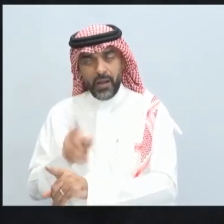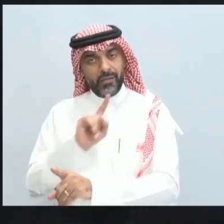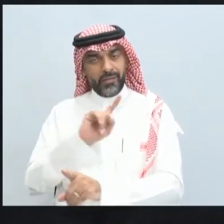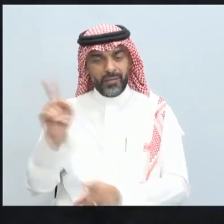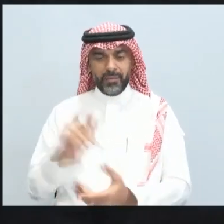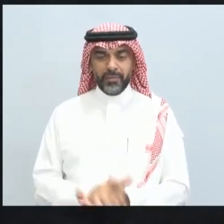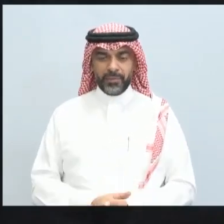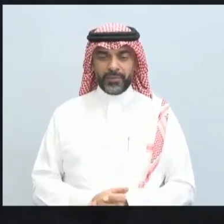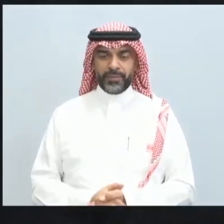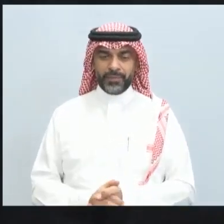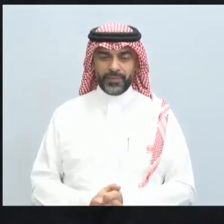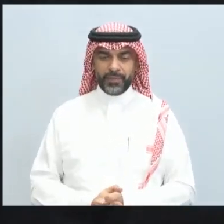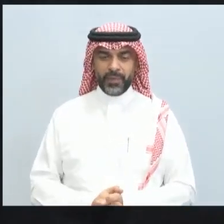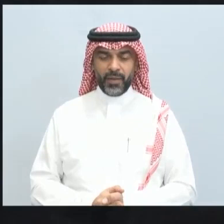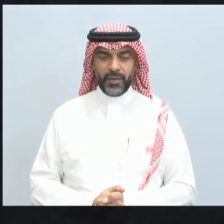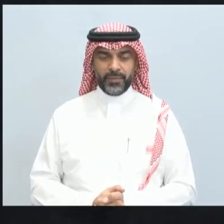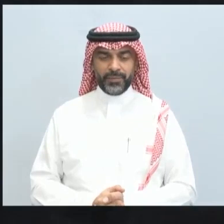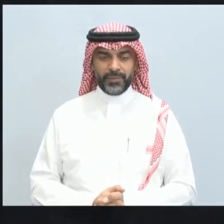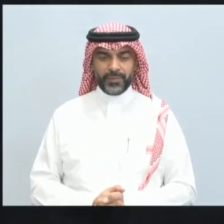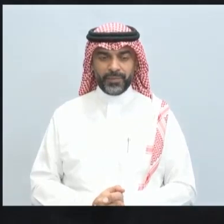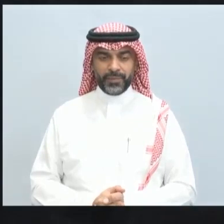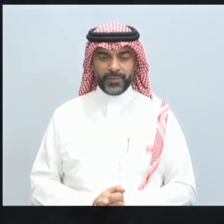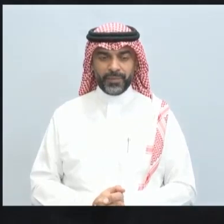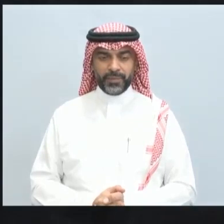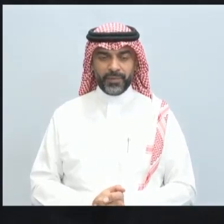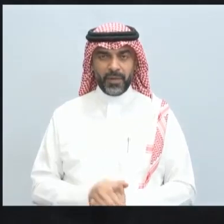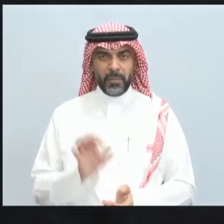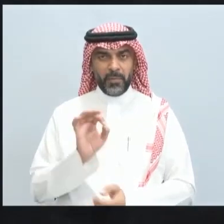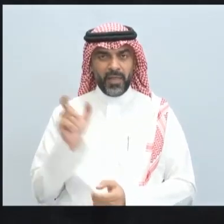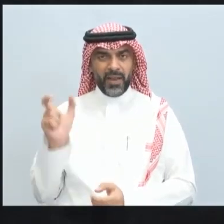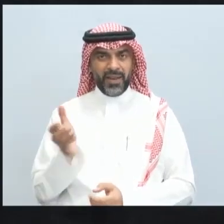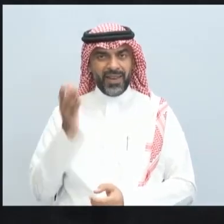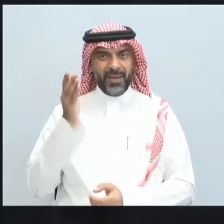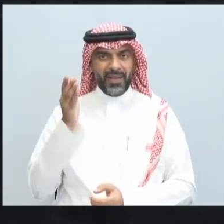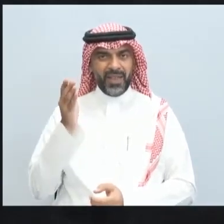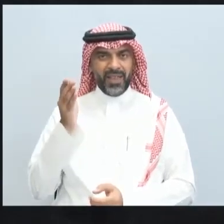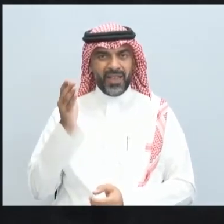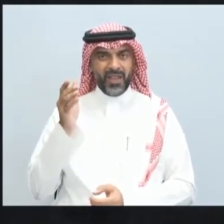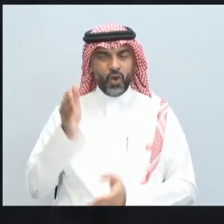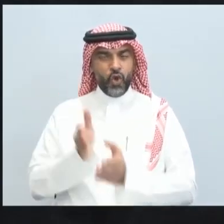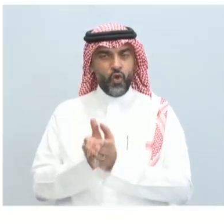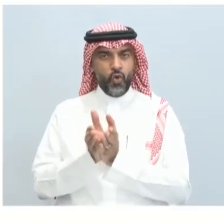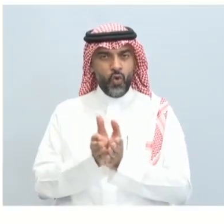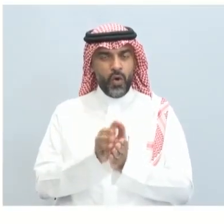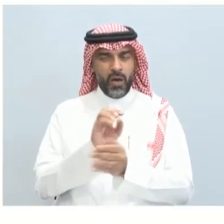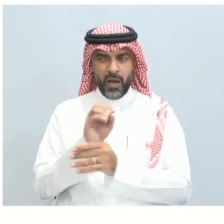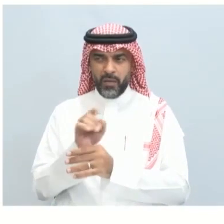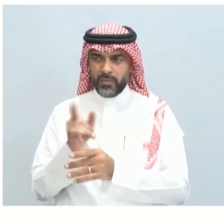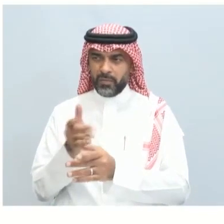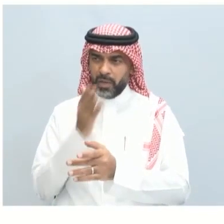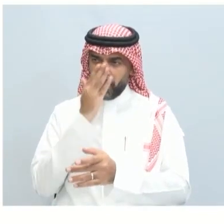نوح لما جعله صور والتماثيل وود وسواع ويغوث ويعوق ونصر